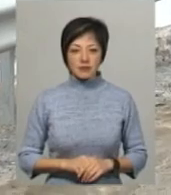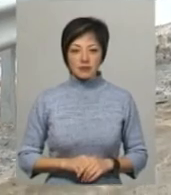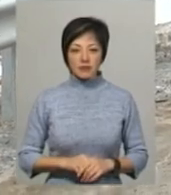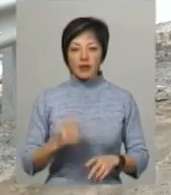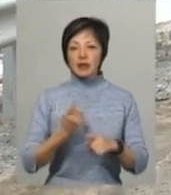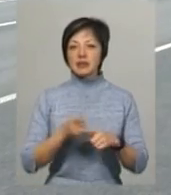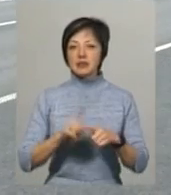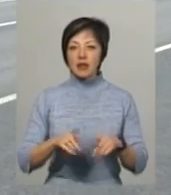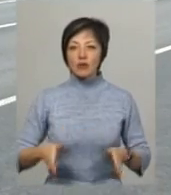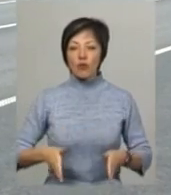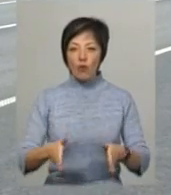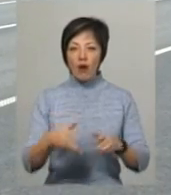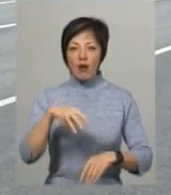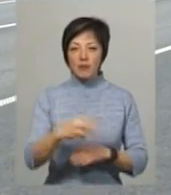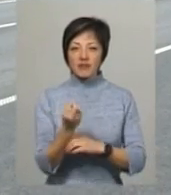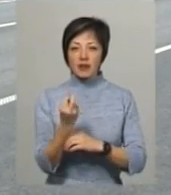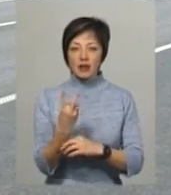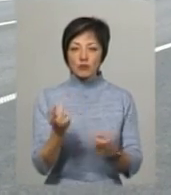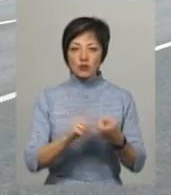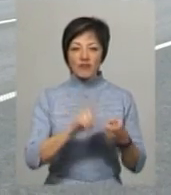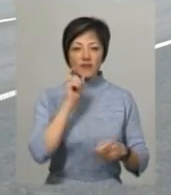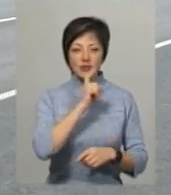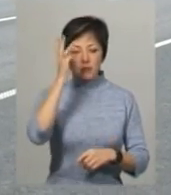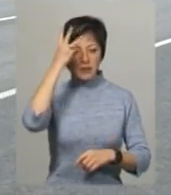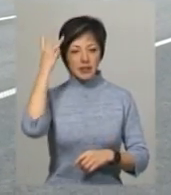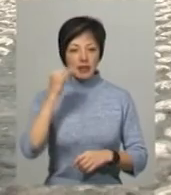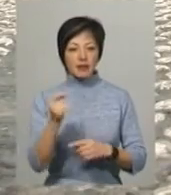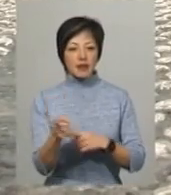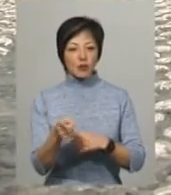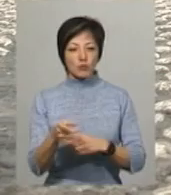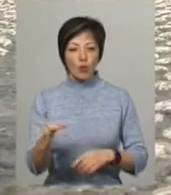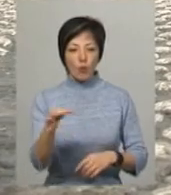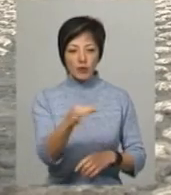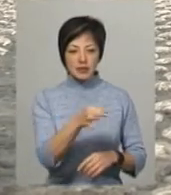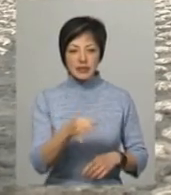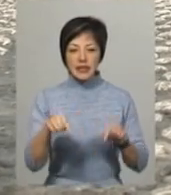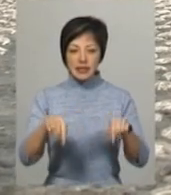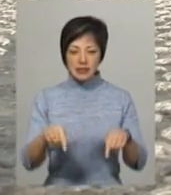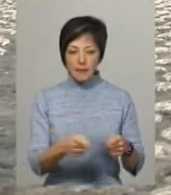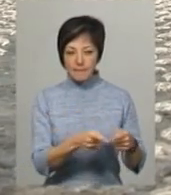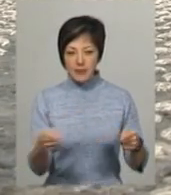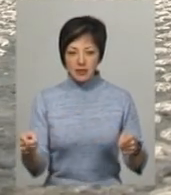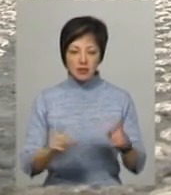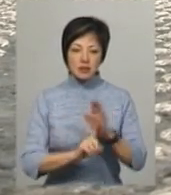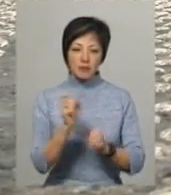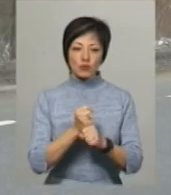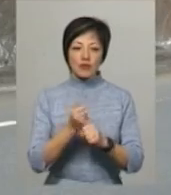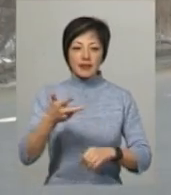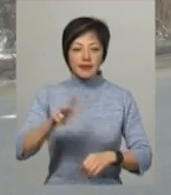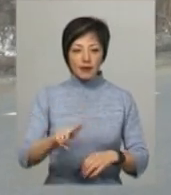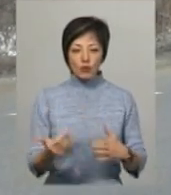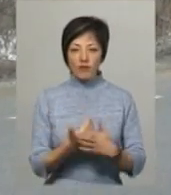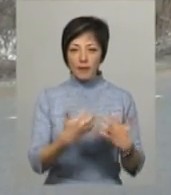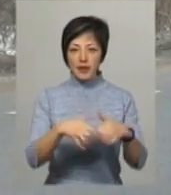Це автодорога М-12. Траса сполучає Вінницьку, Хмельницьку та Тернопільську області. Саме на цій магістралі запрацювали три нових